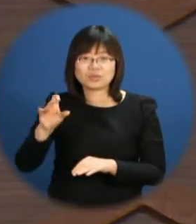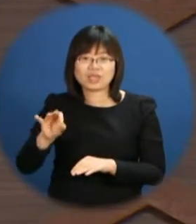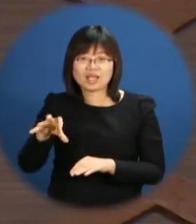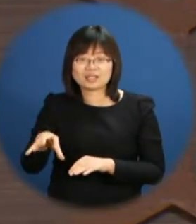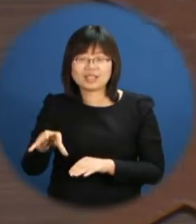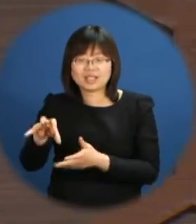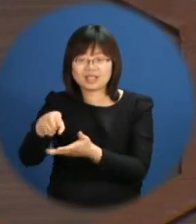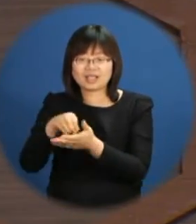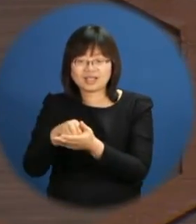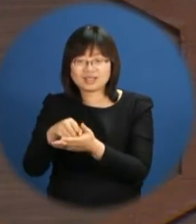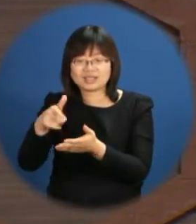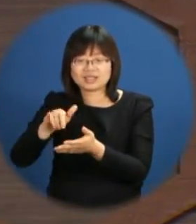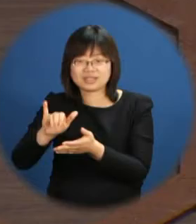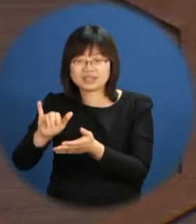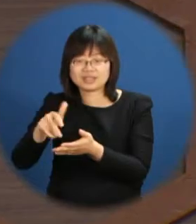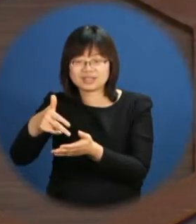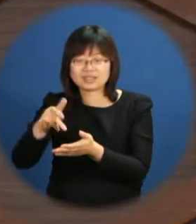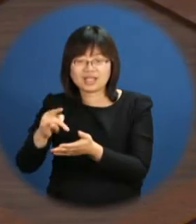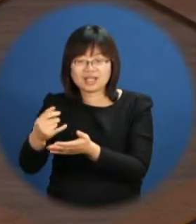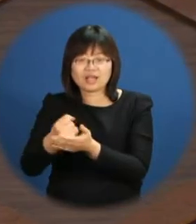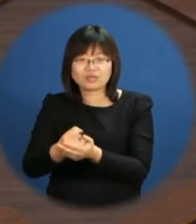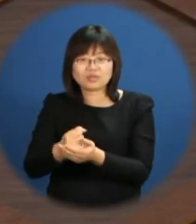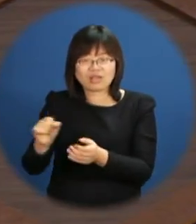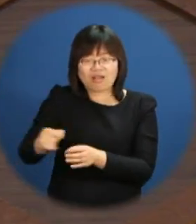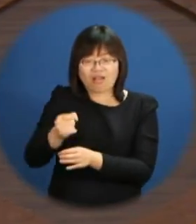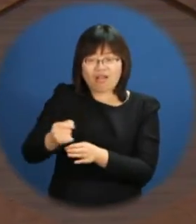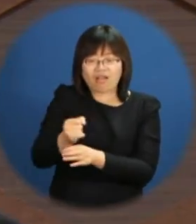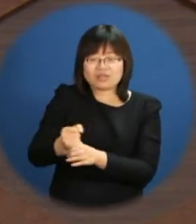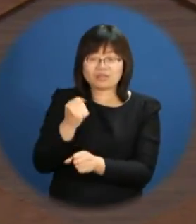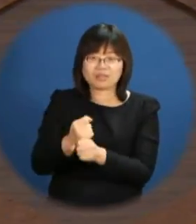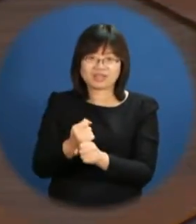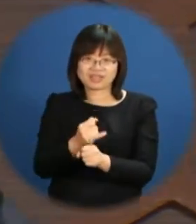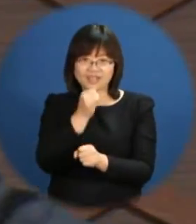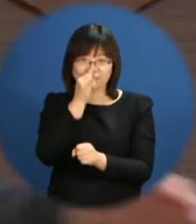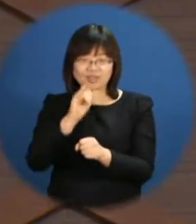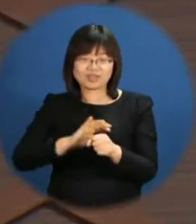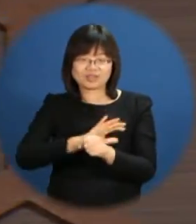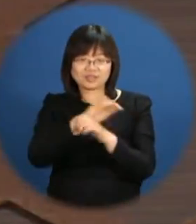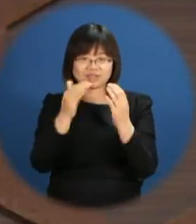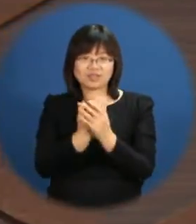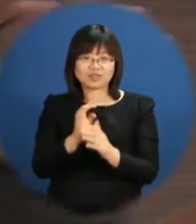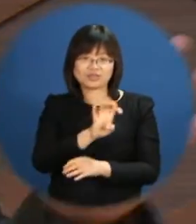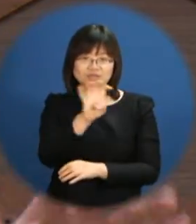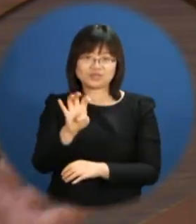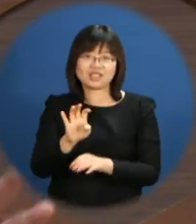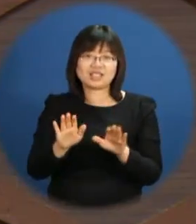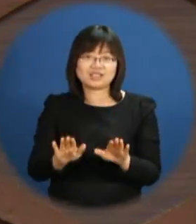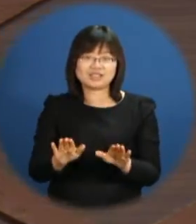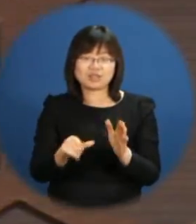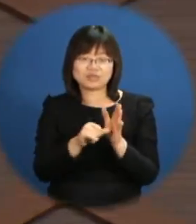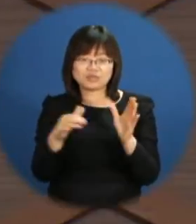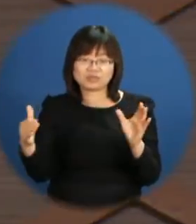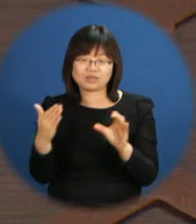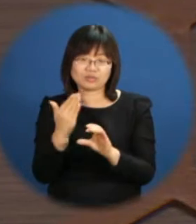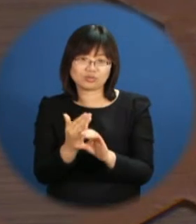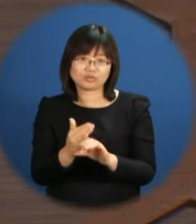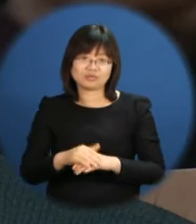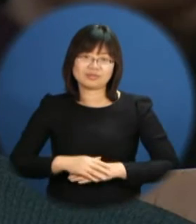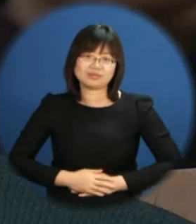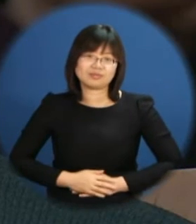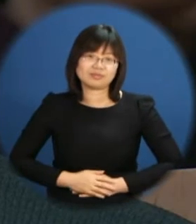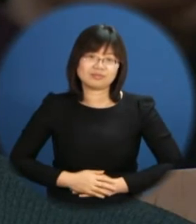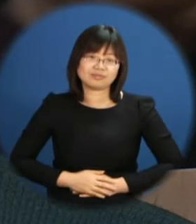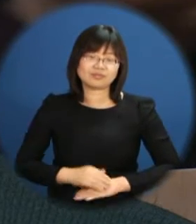기체 가지고 막 흔들어서 만든단 말이에요 그런 전 유럽에 그러라고 이제 유명해 진 거에요